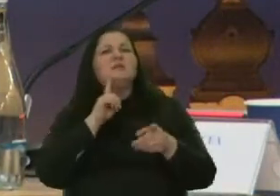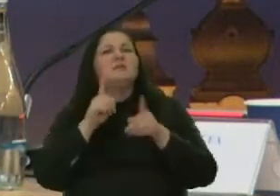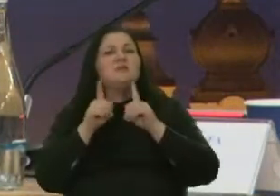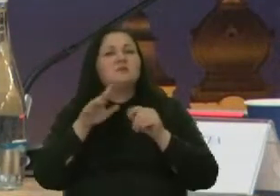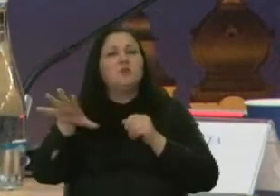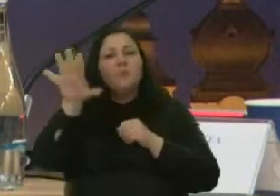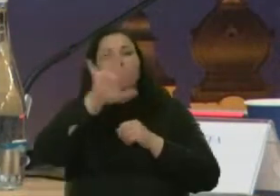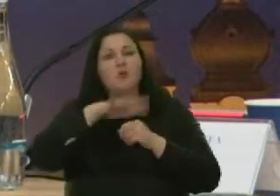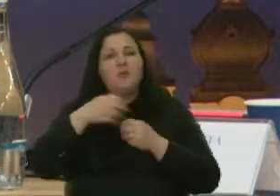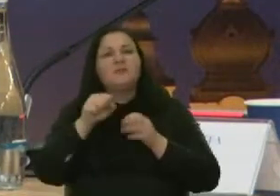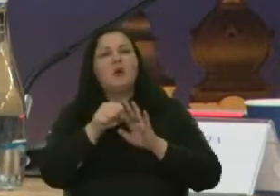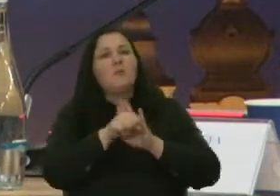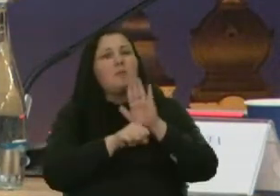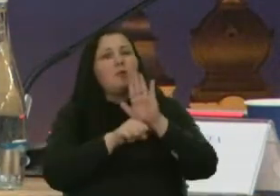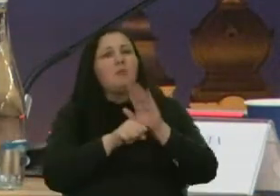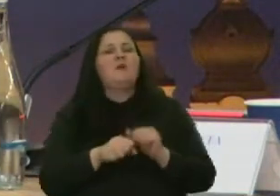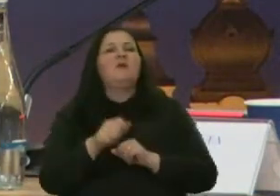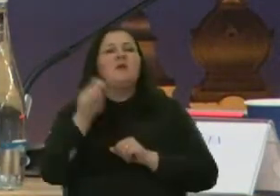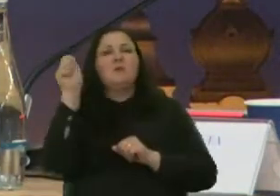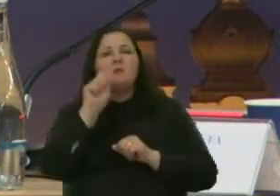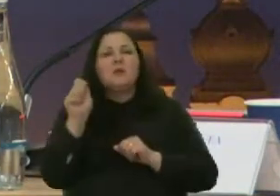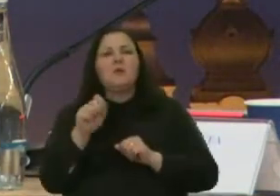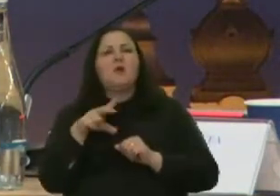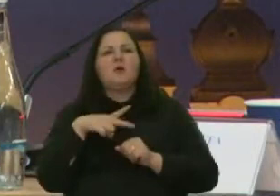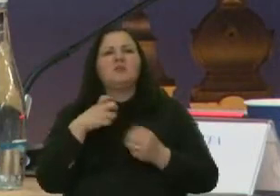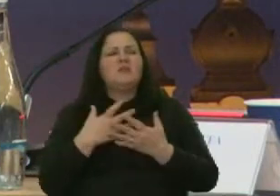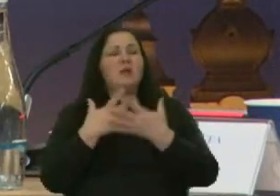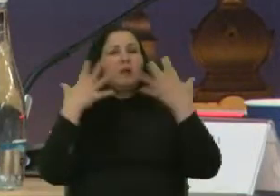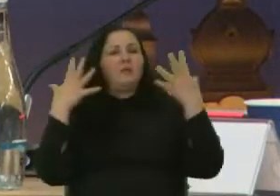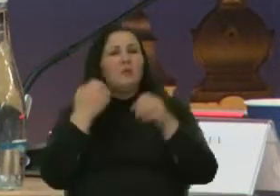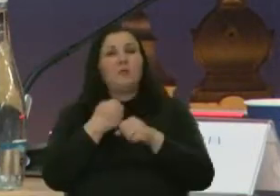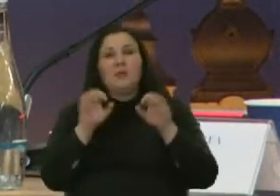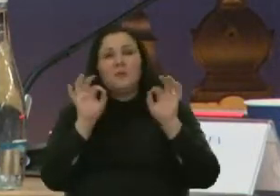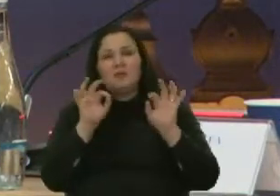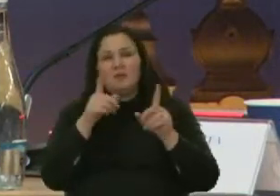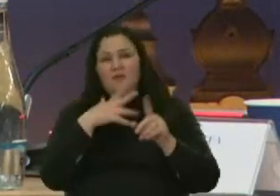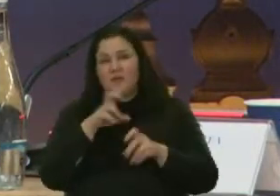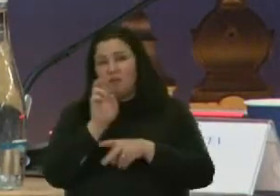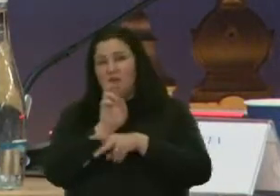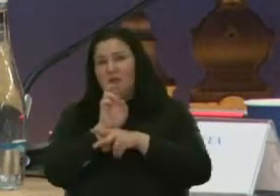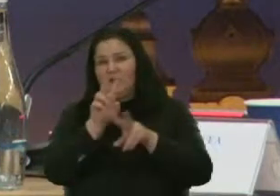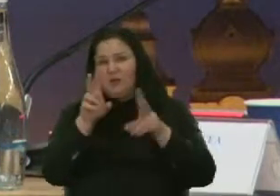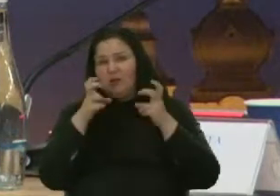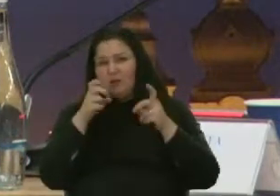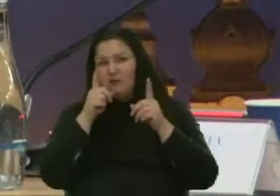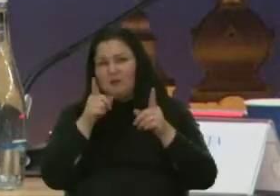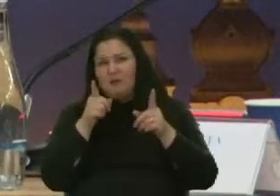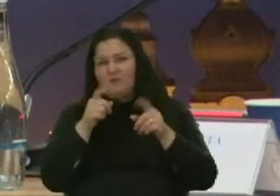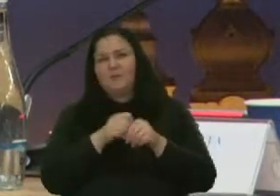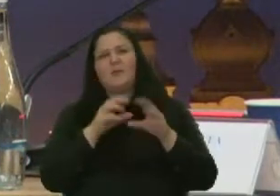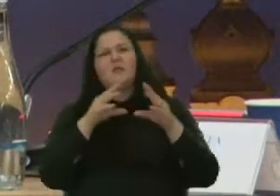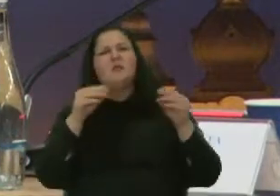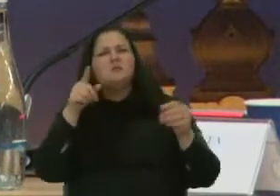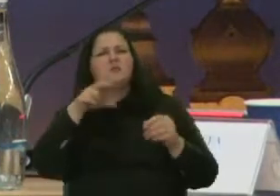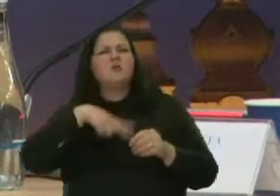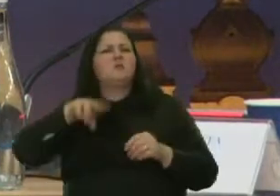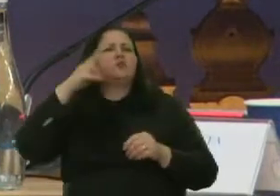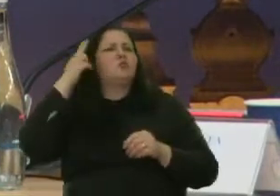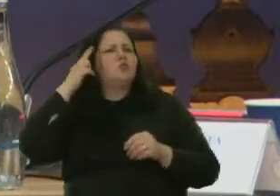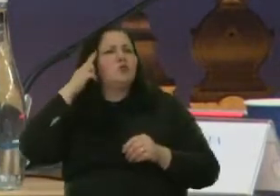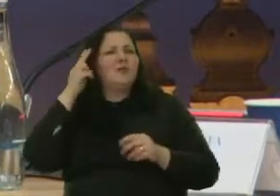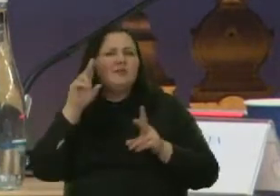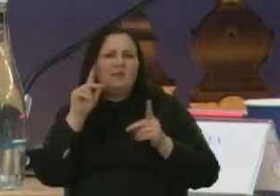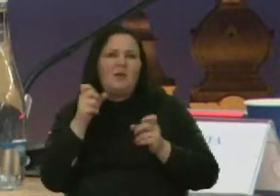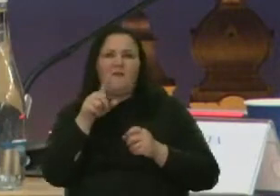promovarea proiectului în urma dezbaterii publice va lămuri cum e mai bine dar am vrut să vă atrag atenția că atât de mult vă dați cunoscătorii cât chiar esența n o